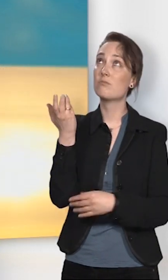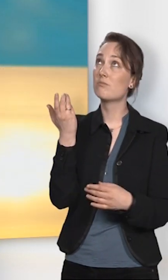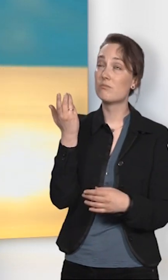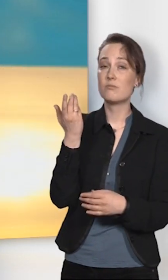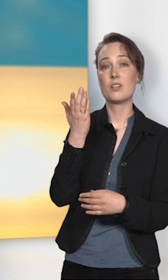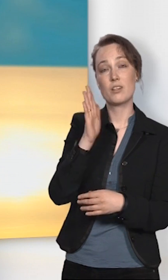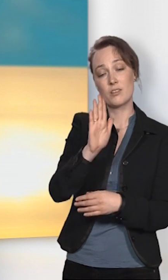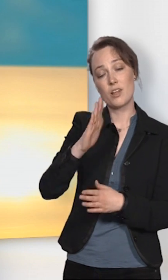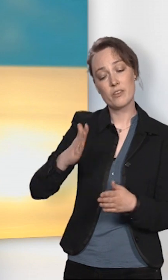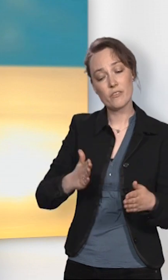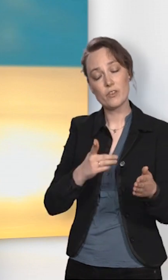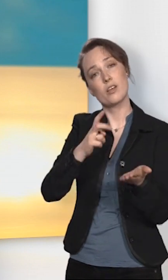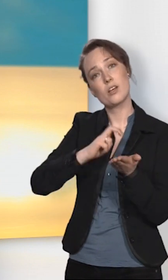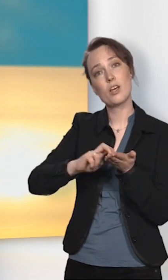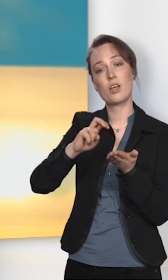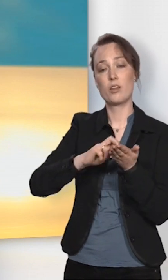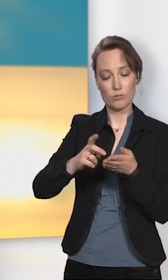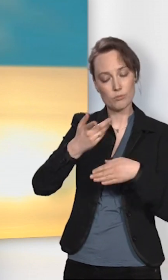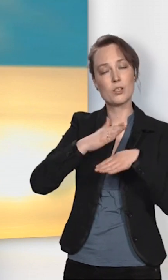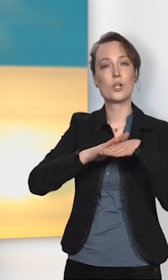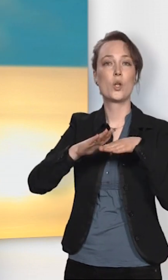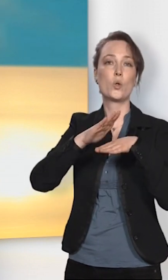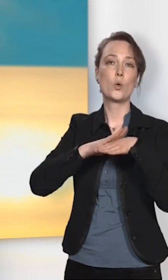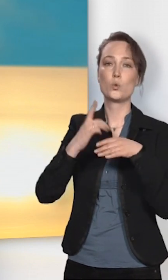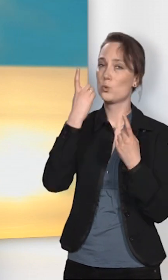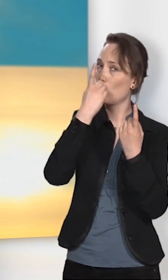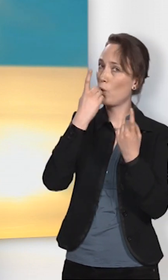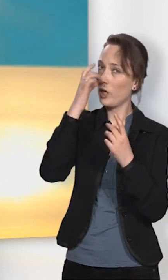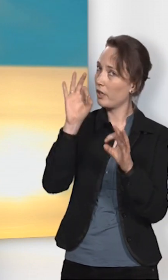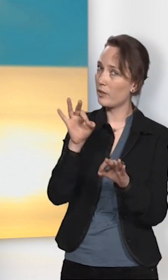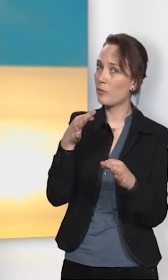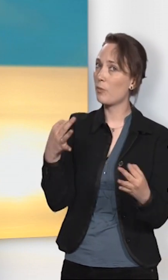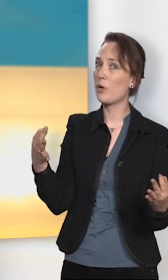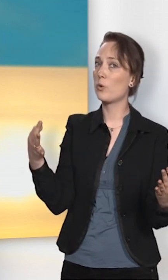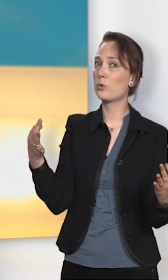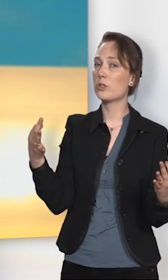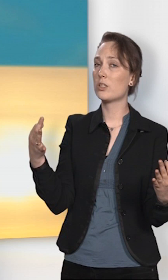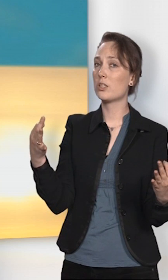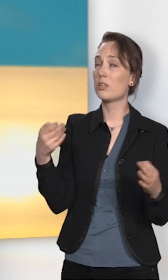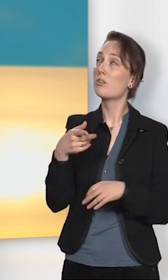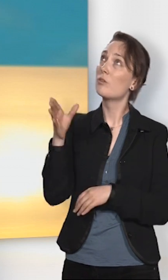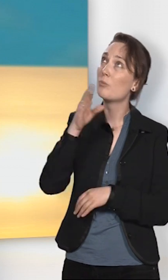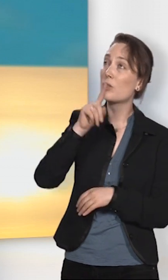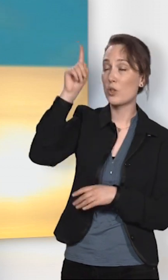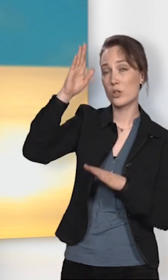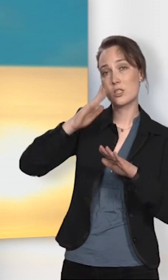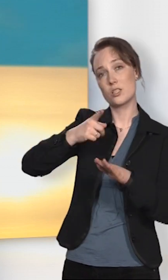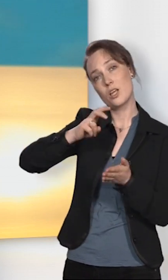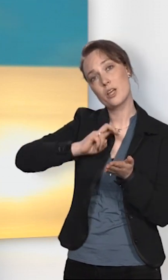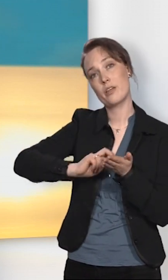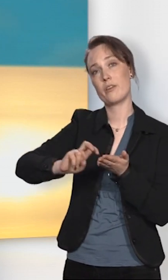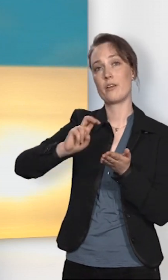Geh auf deinen Weg getrost und ohne Sorgen, geh mit